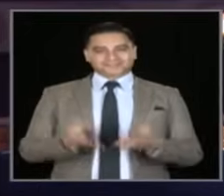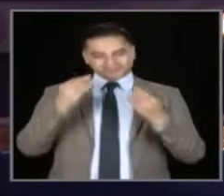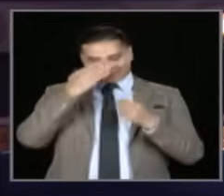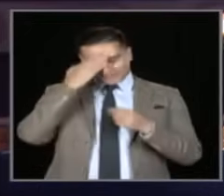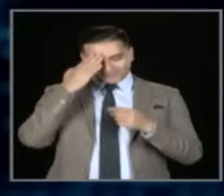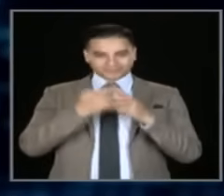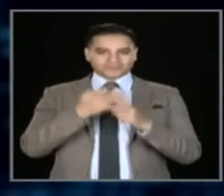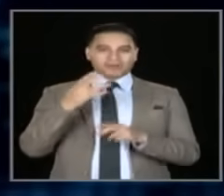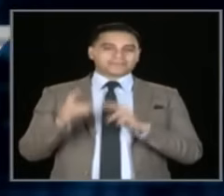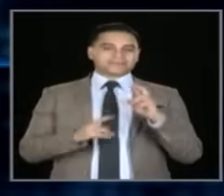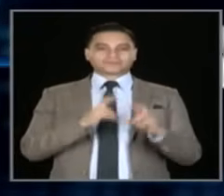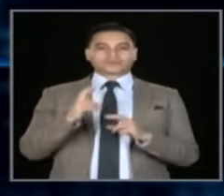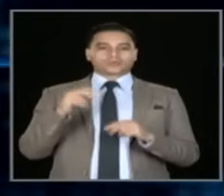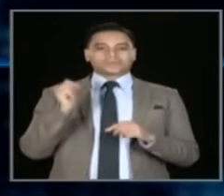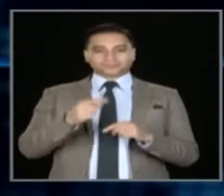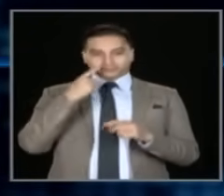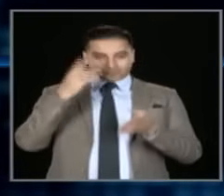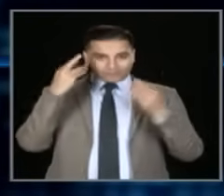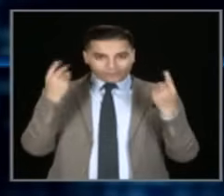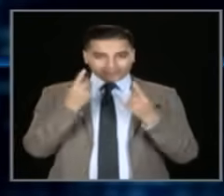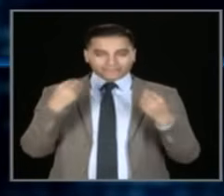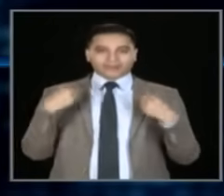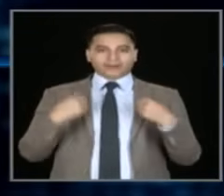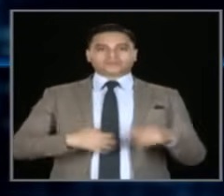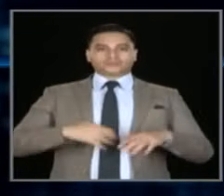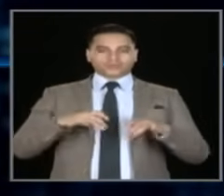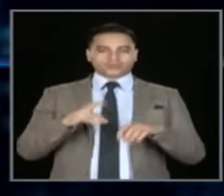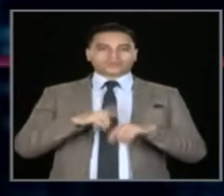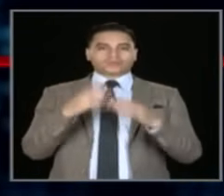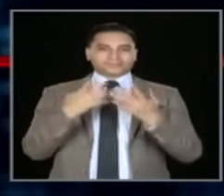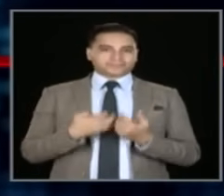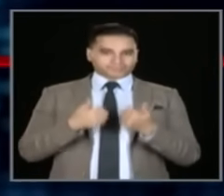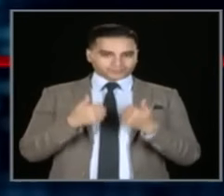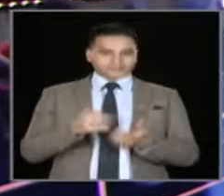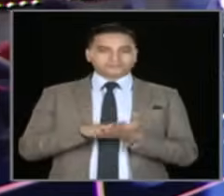فقرة المعرفة 4 أسئلة. معلومات عامة، رياضة، تكنولوجيا،